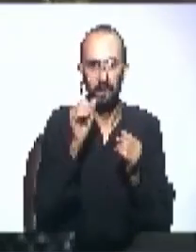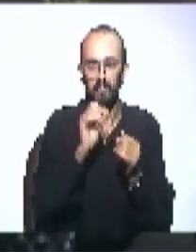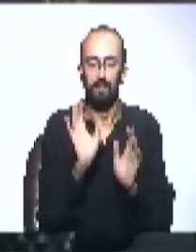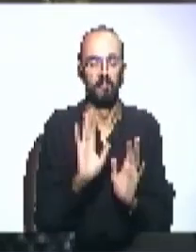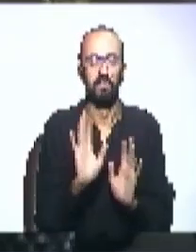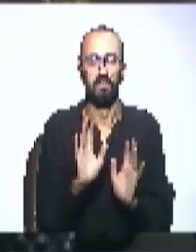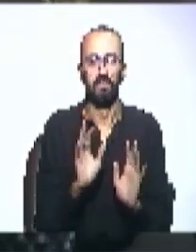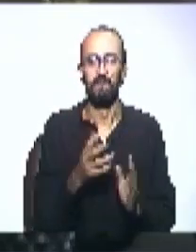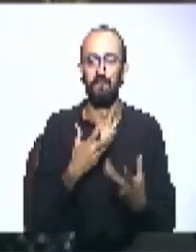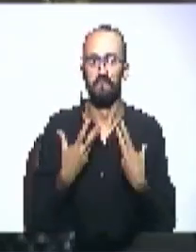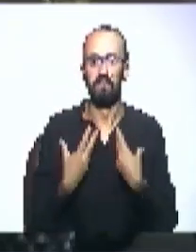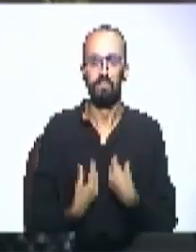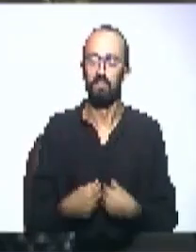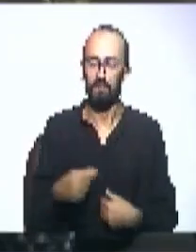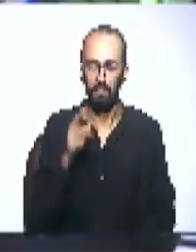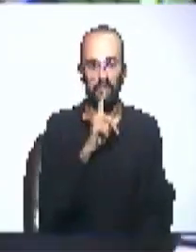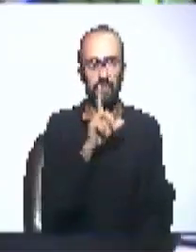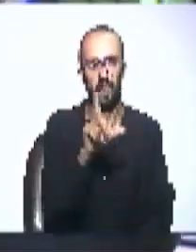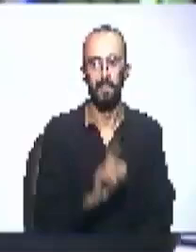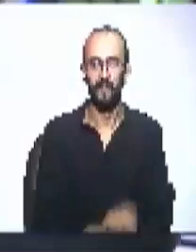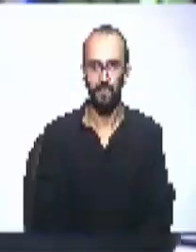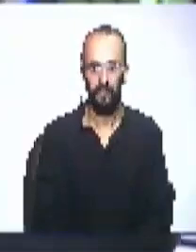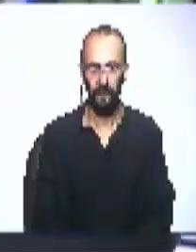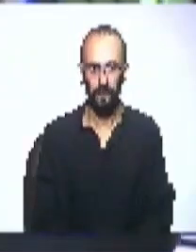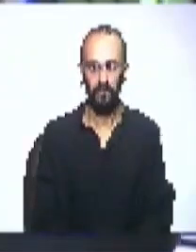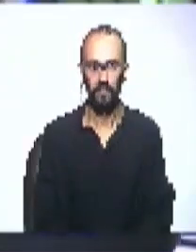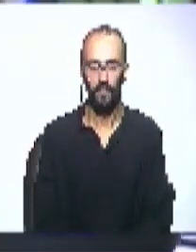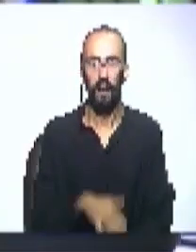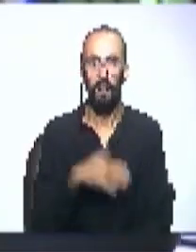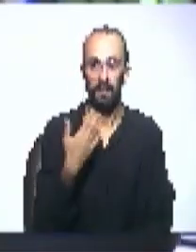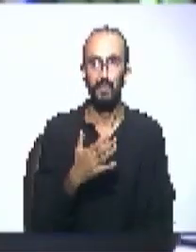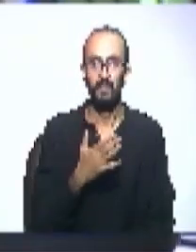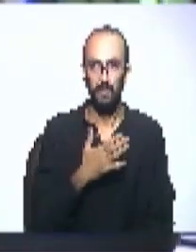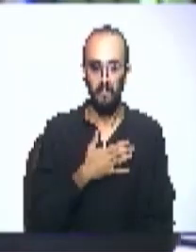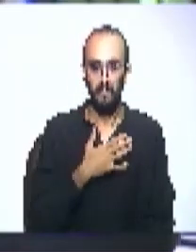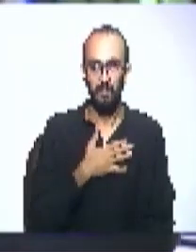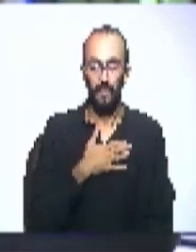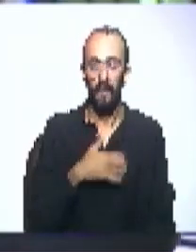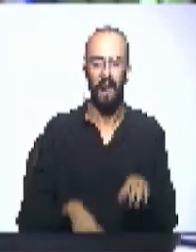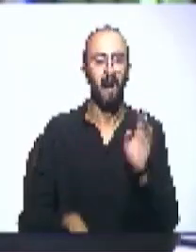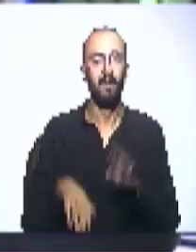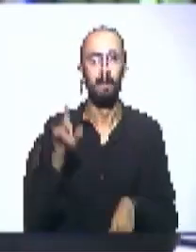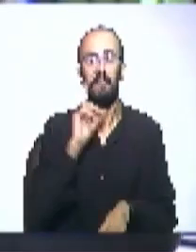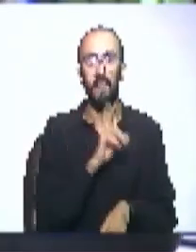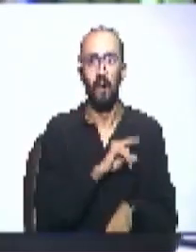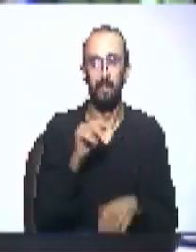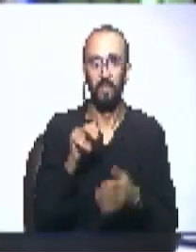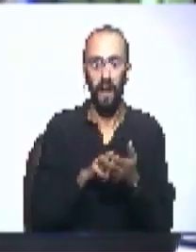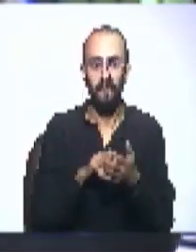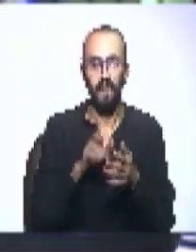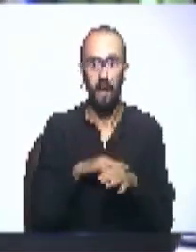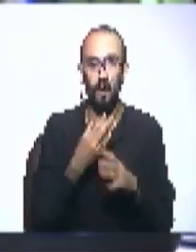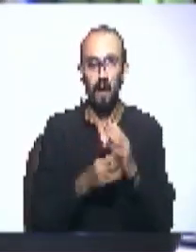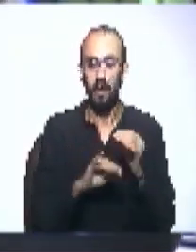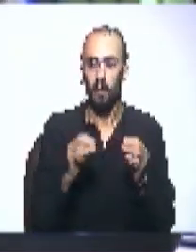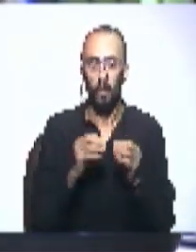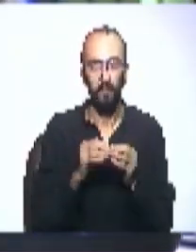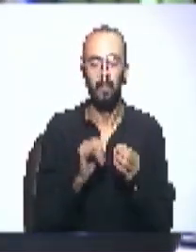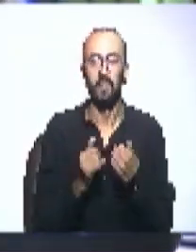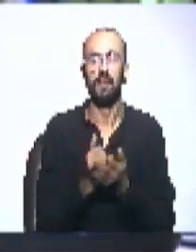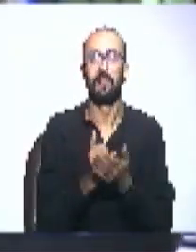شيف؟ بالظبط كده برافو عليكي احنا أصلا أكتر موسم بيخوفنا على الولاد موسم